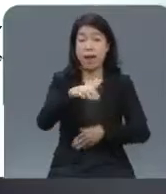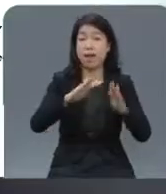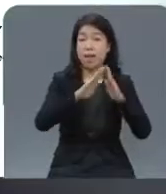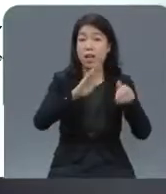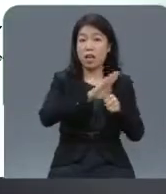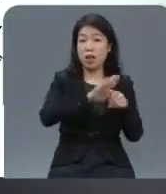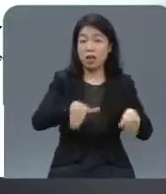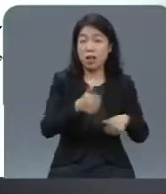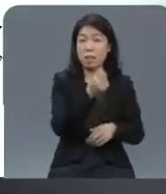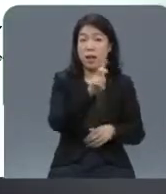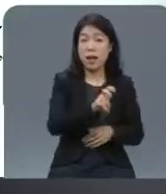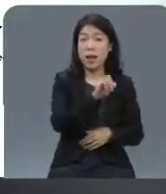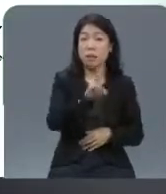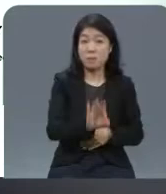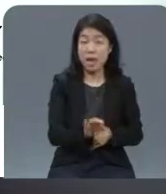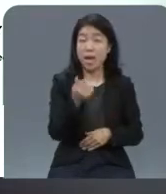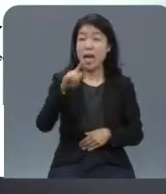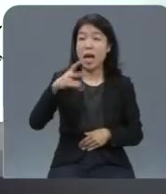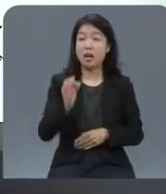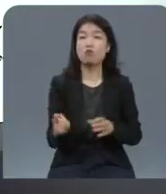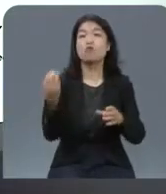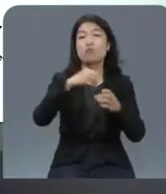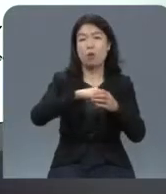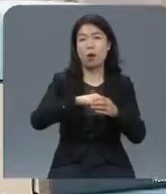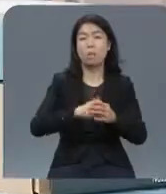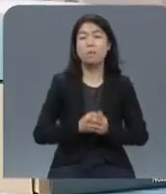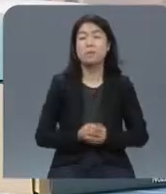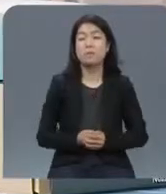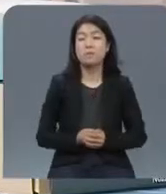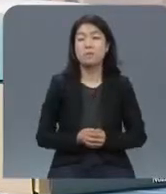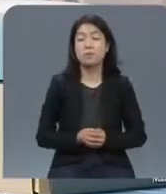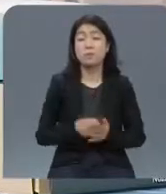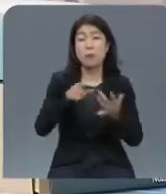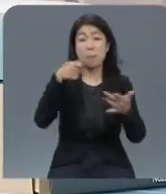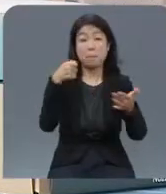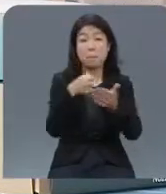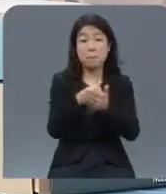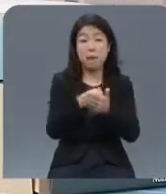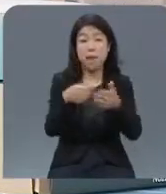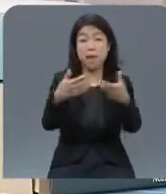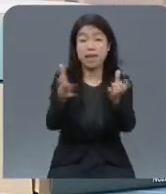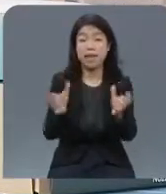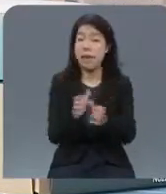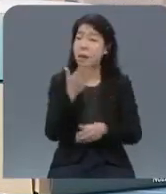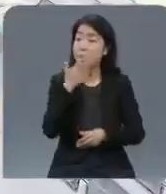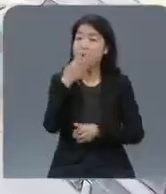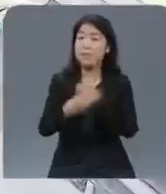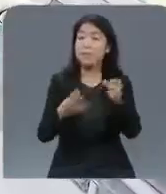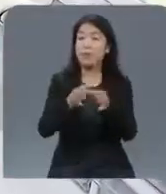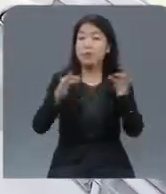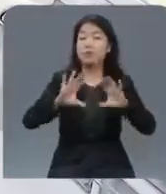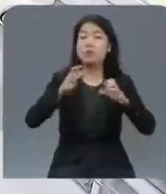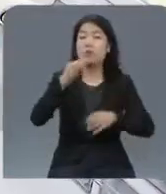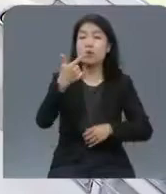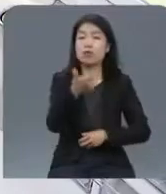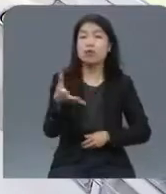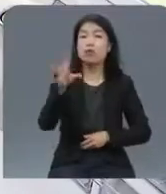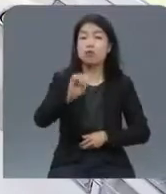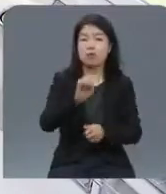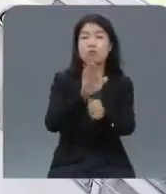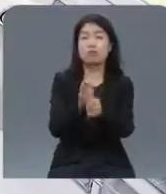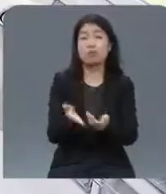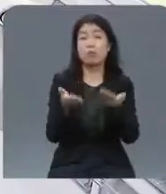화면과 하동 2곳이 포함됐습니다 선정된 청년단체 있는 최대의 3년 동안 국비 6억 원이